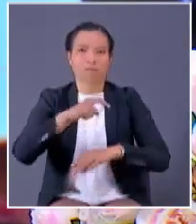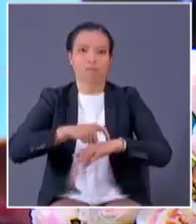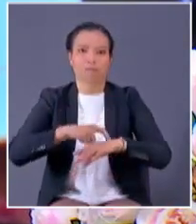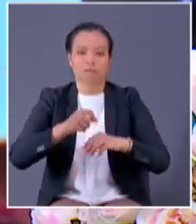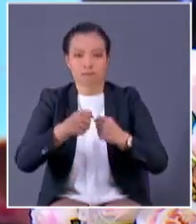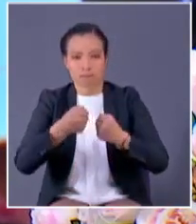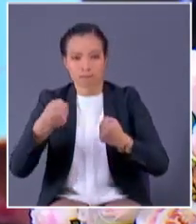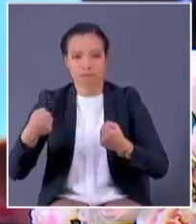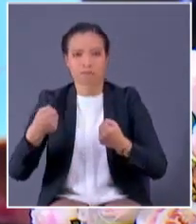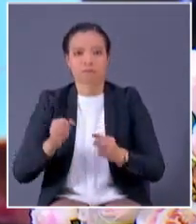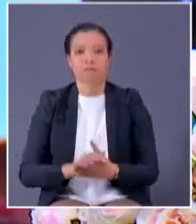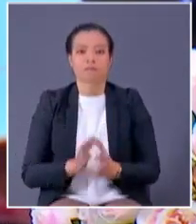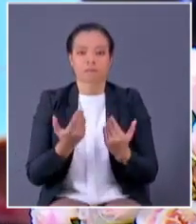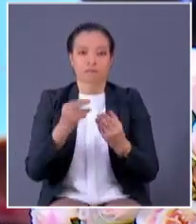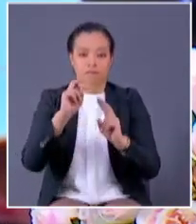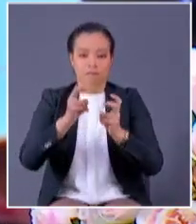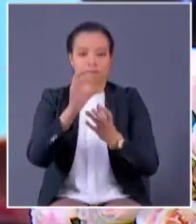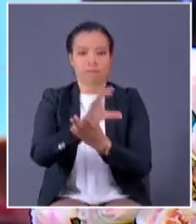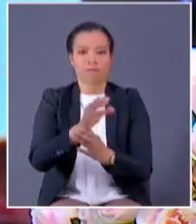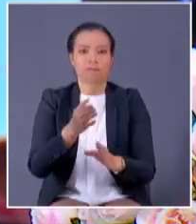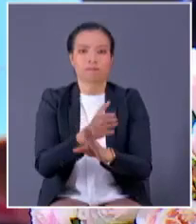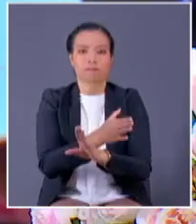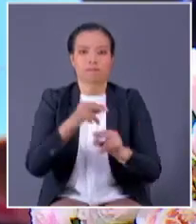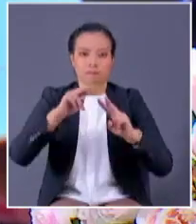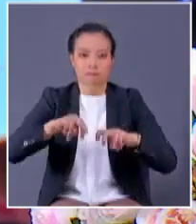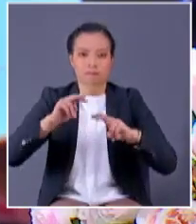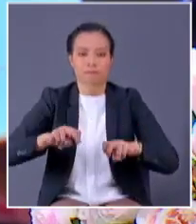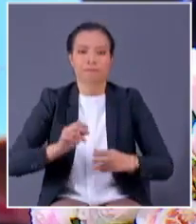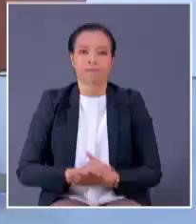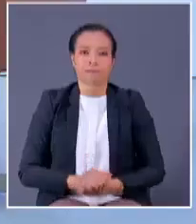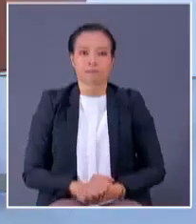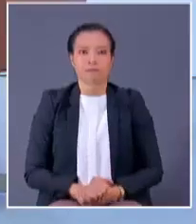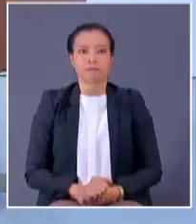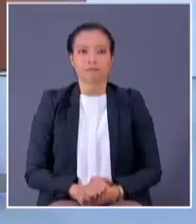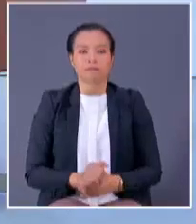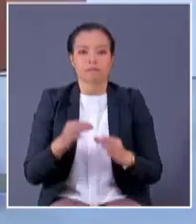ยืดระยะเวลาออกไปชะลอการบังคับใช้กฎหมายนี้ไปก่อน แล้วก็ศึกษา ครับแ